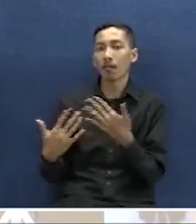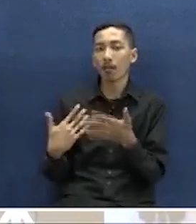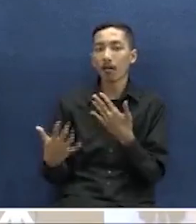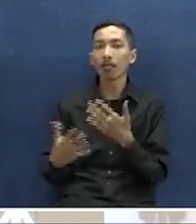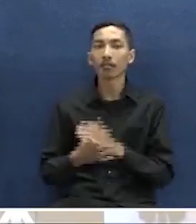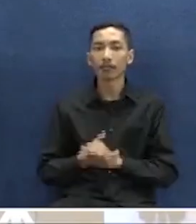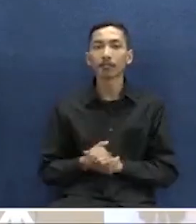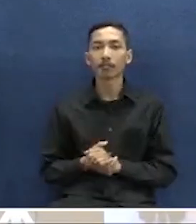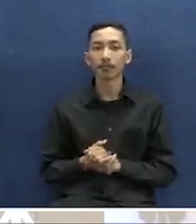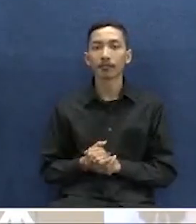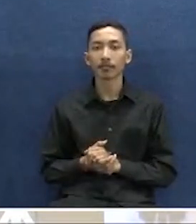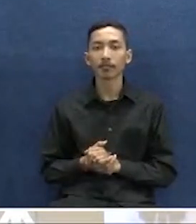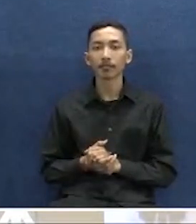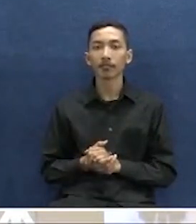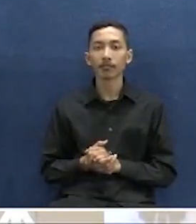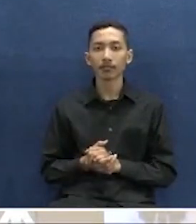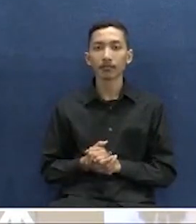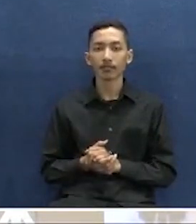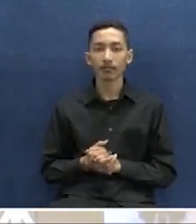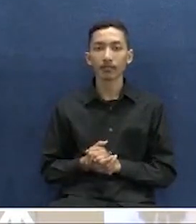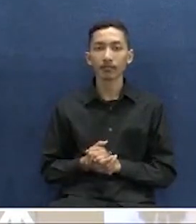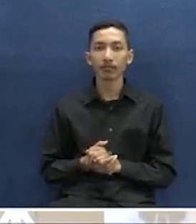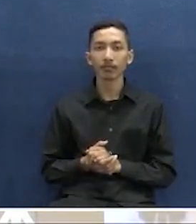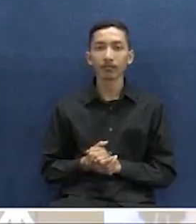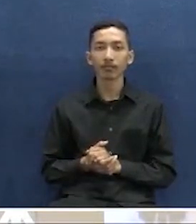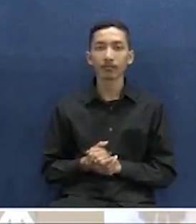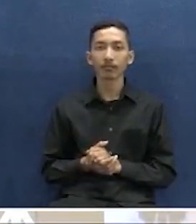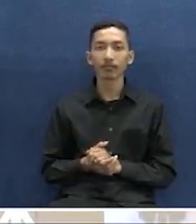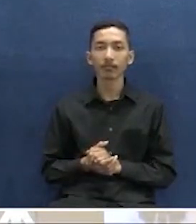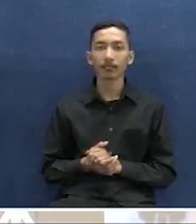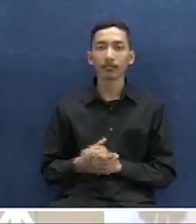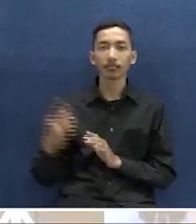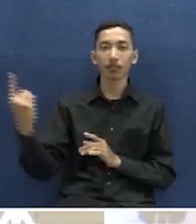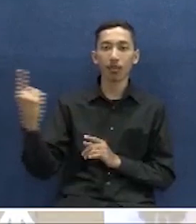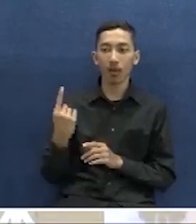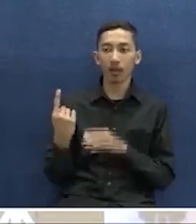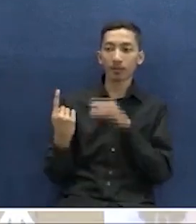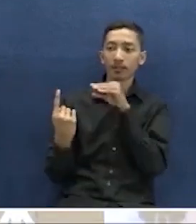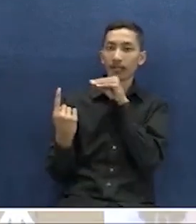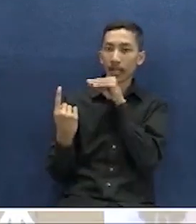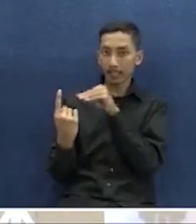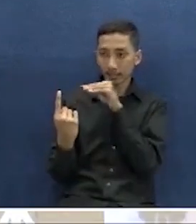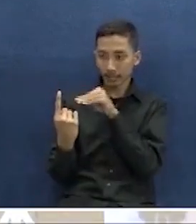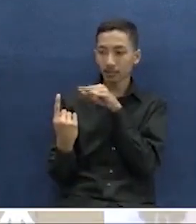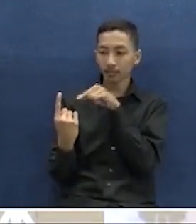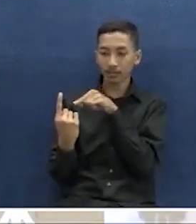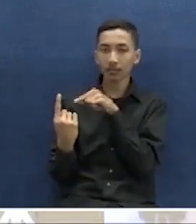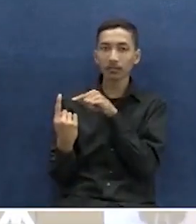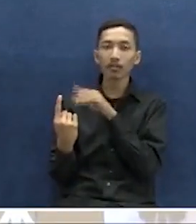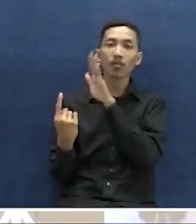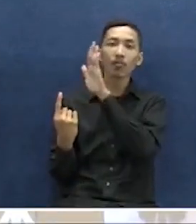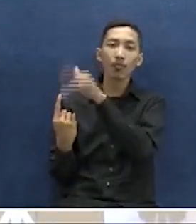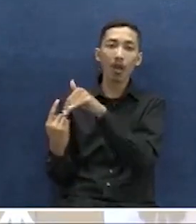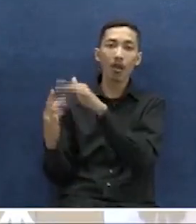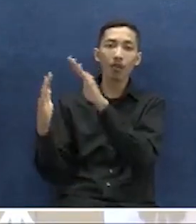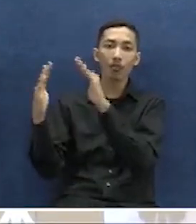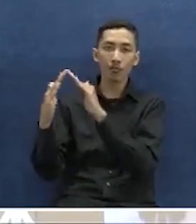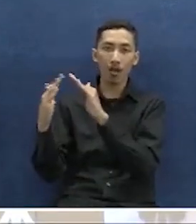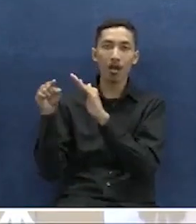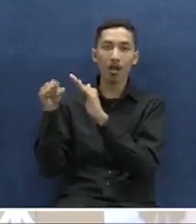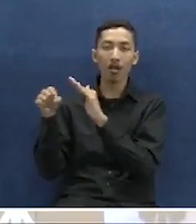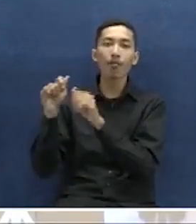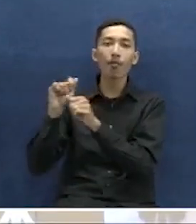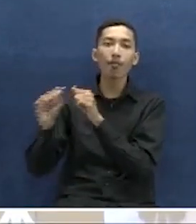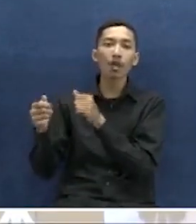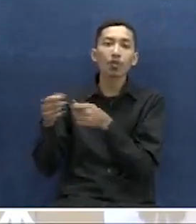segala macam alat-alat yang equipment yang rumit suatu saat mereka bikin kedai Hai mereka bisa nafkahin keluarganya dan mereka bisa